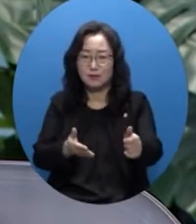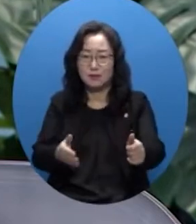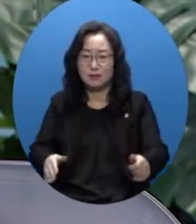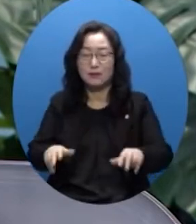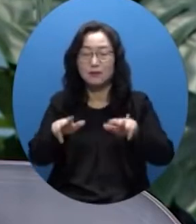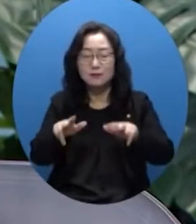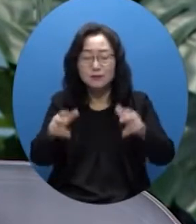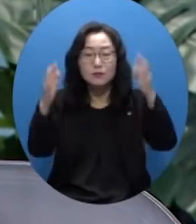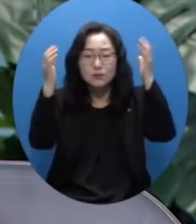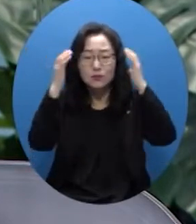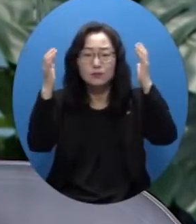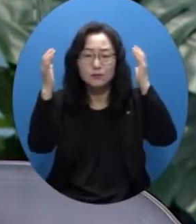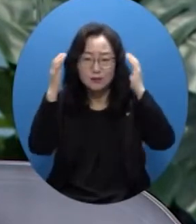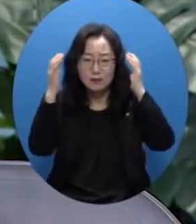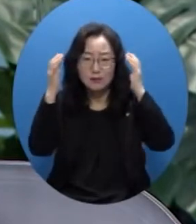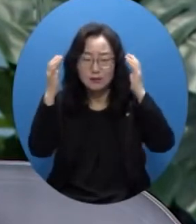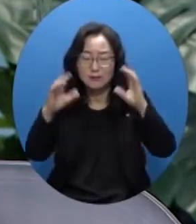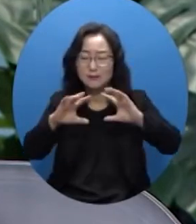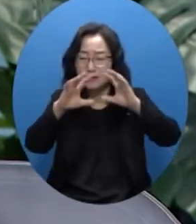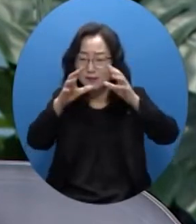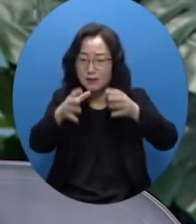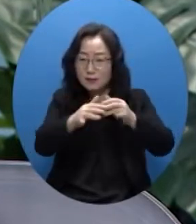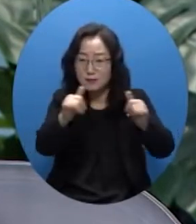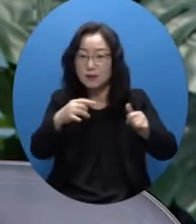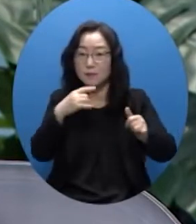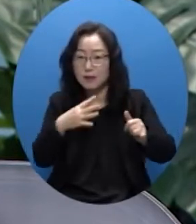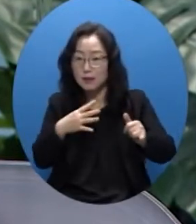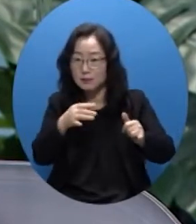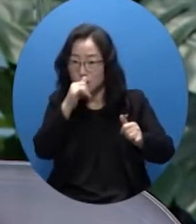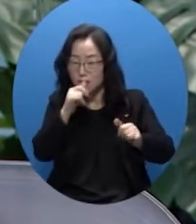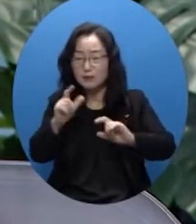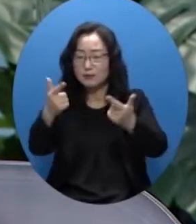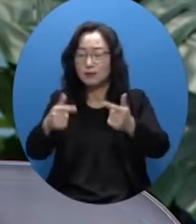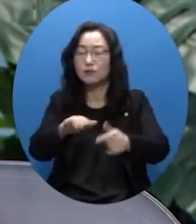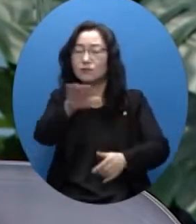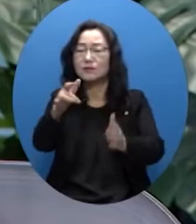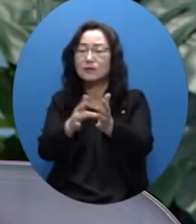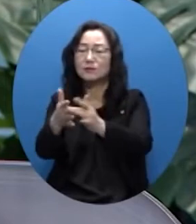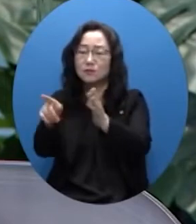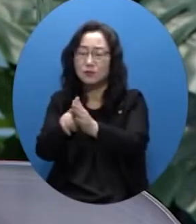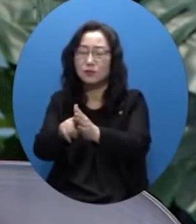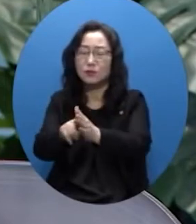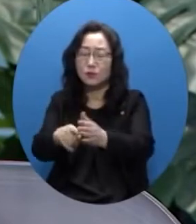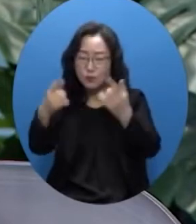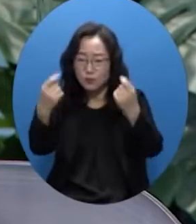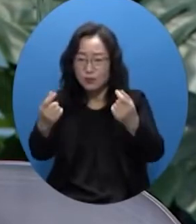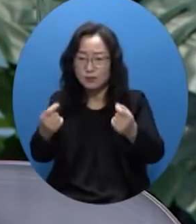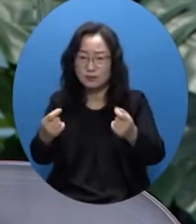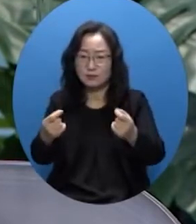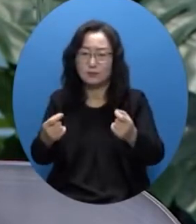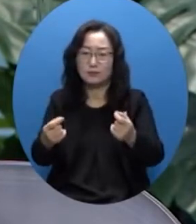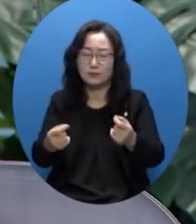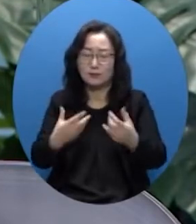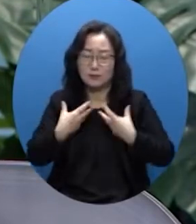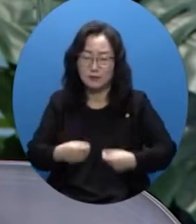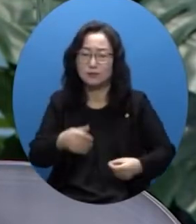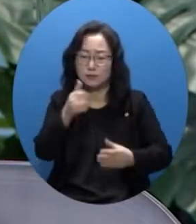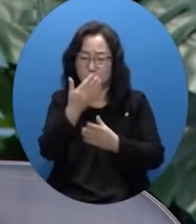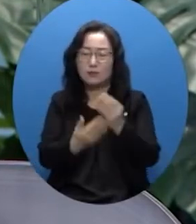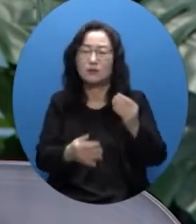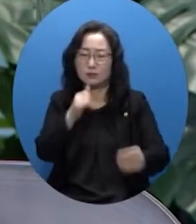권한이 세상사람들에게 만다 오는 것이 아니라 우리 믿는 자에게 없다고 와서 우리를 낙심 하게 합니다 절망하게